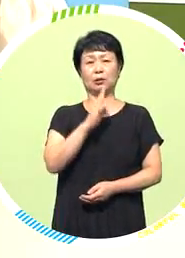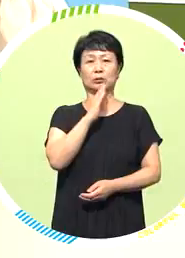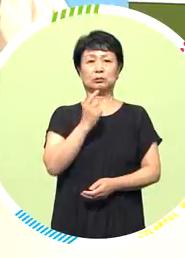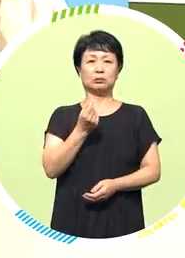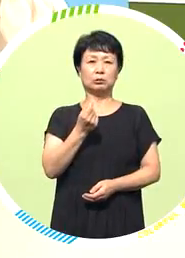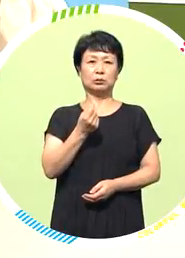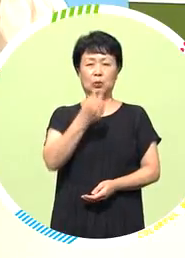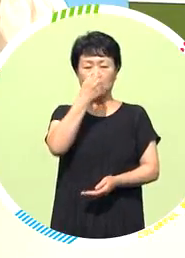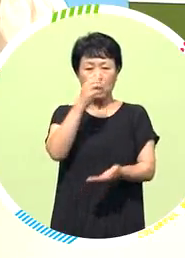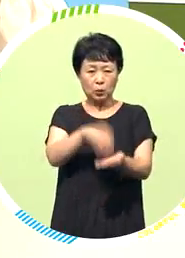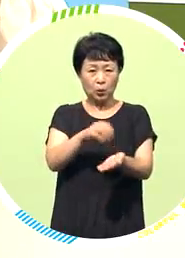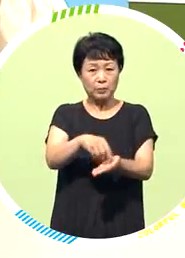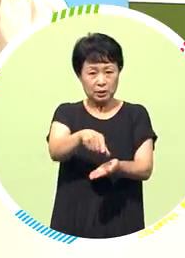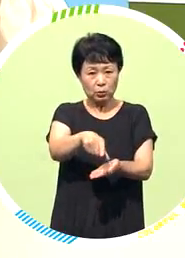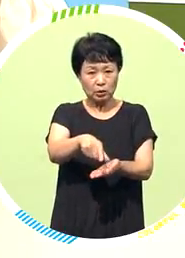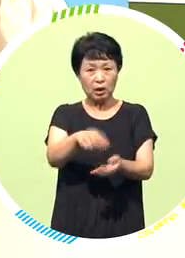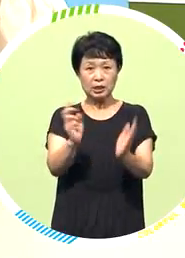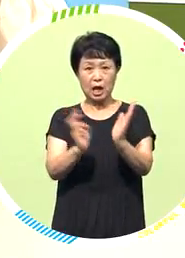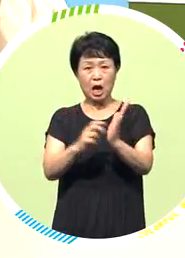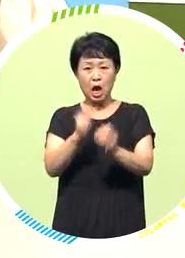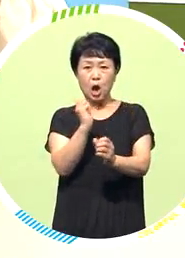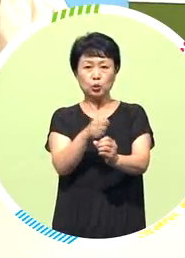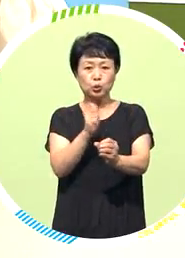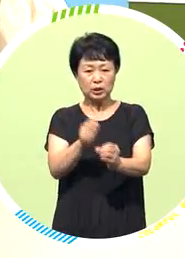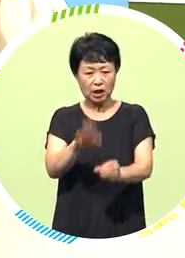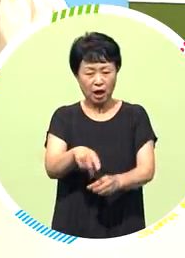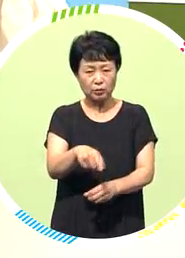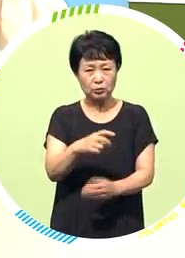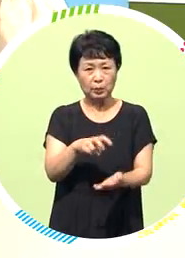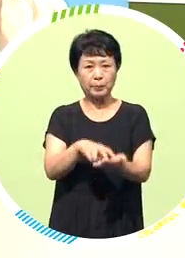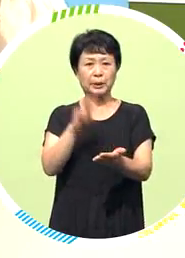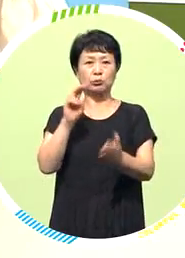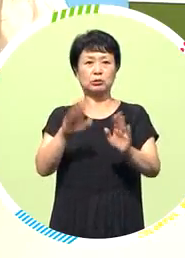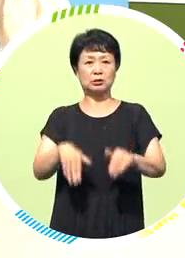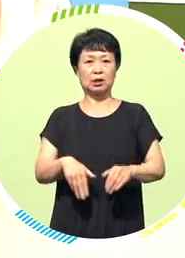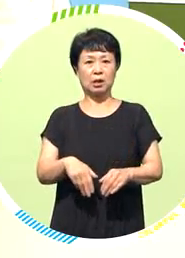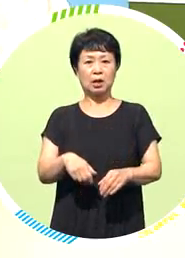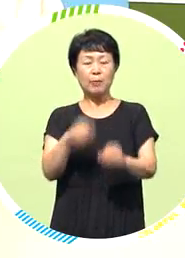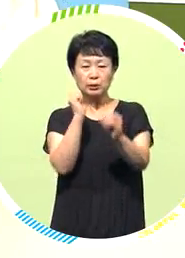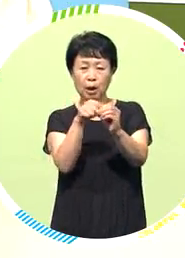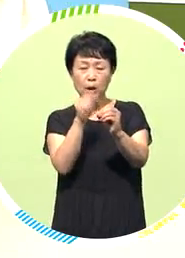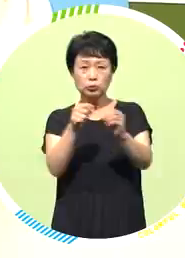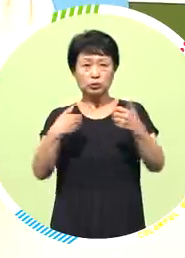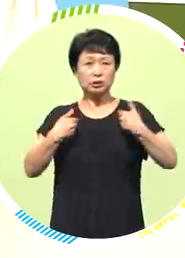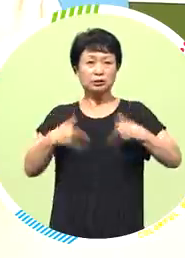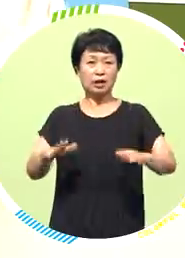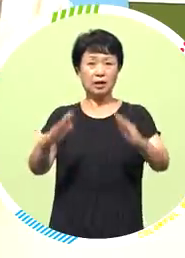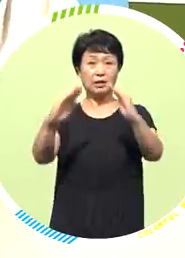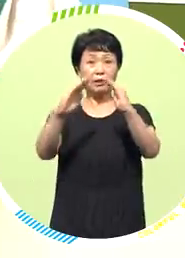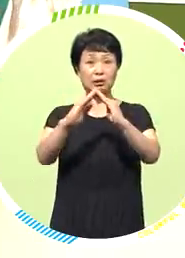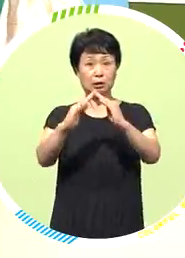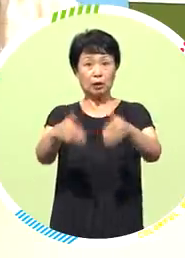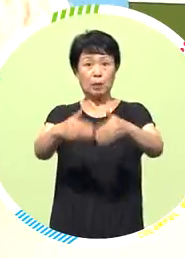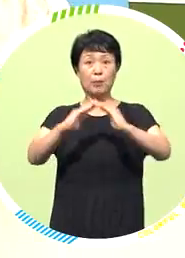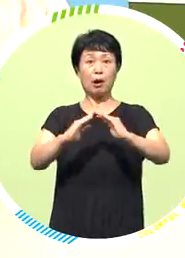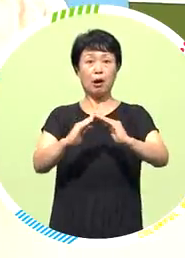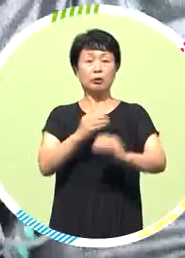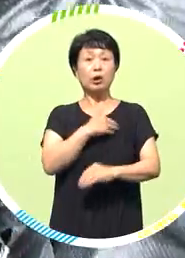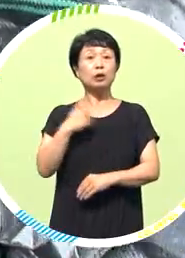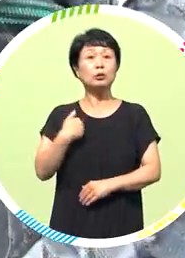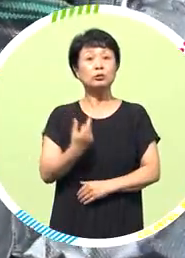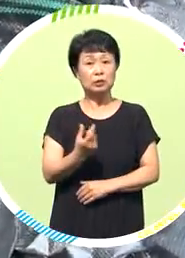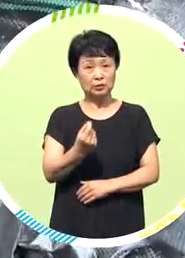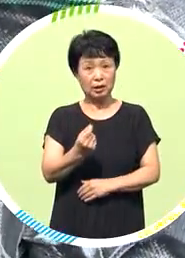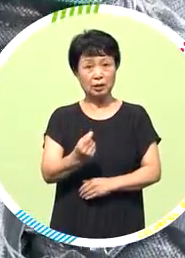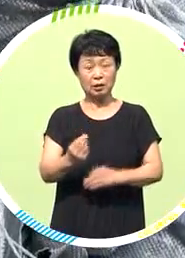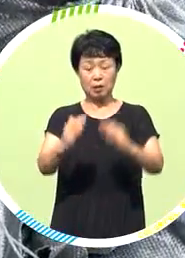でも釘がなくして建てられるんだっていうことにも感動しました。 そう パズルみたいにして、しかも下の土のうも